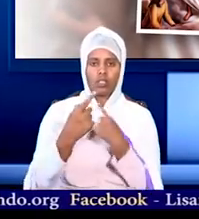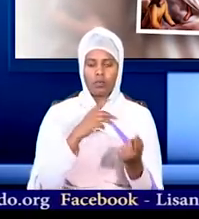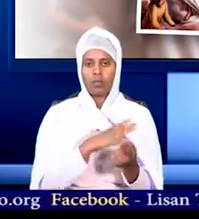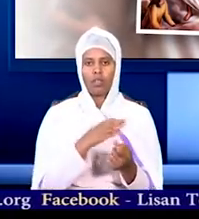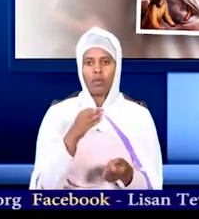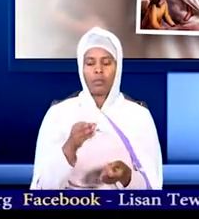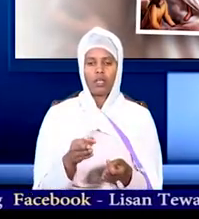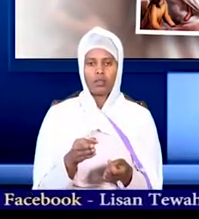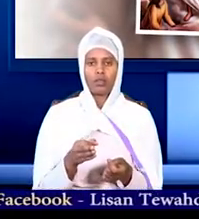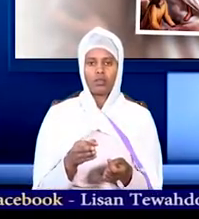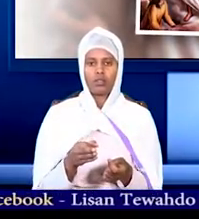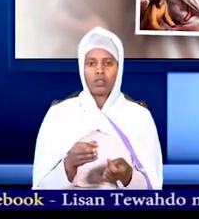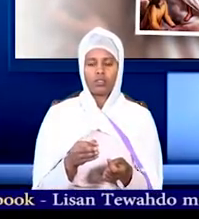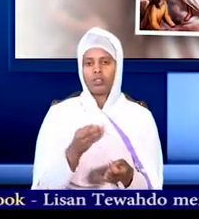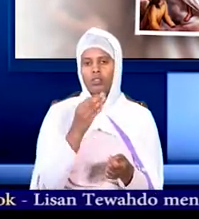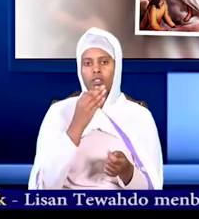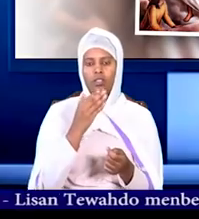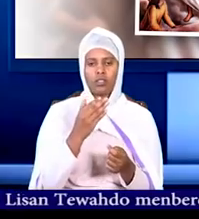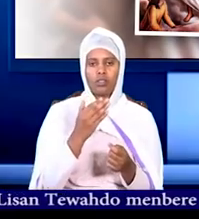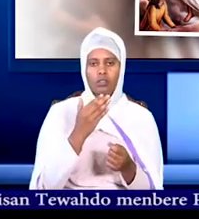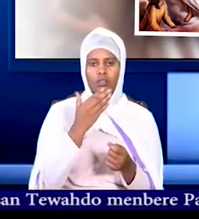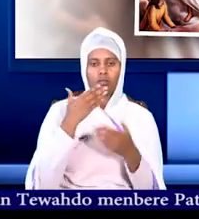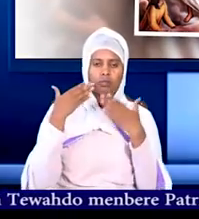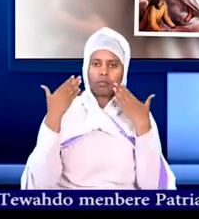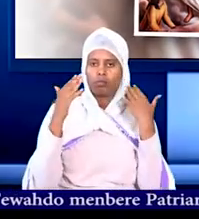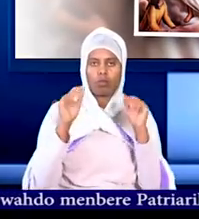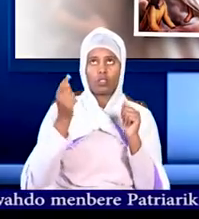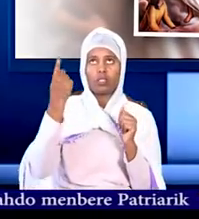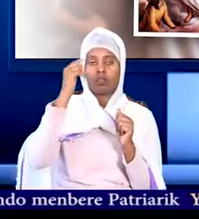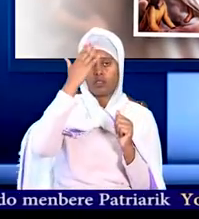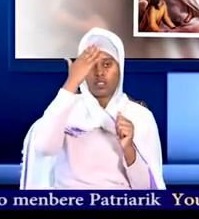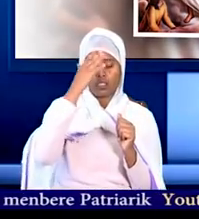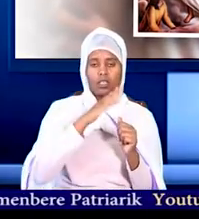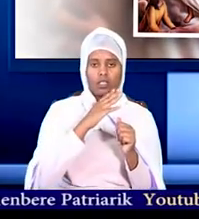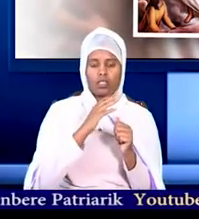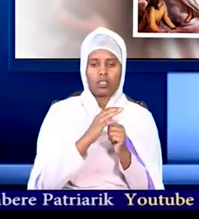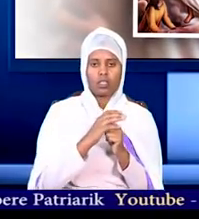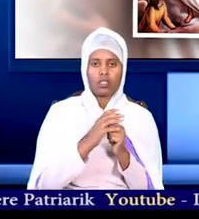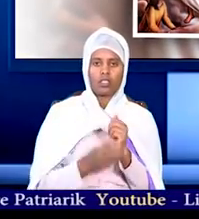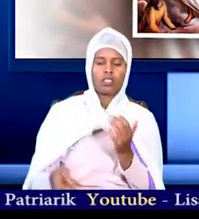ኣብዚ ብዙሕ ክትዛረቡ ከለዉ ናብ ጲላጦስ ህያው ከም ምዃኑ ዘኪርና ኣለና እሞ